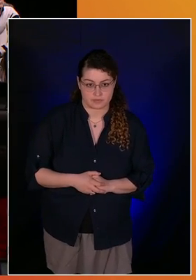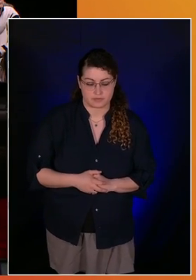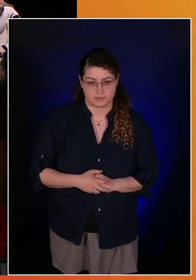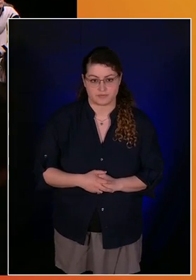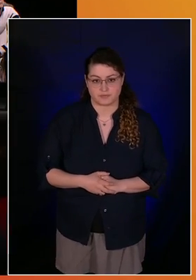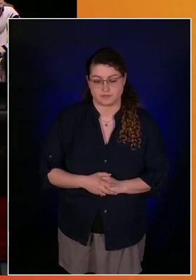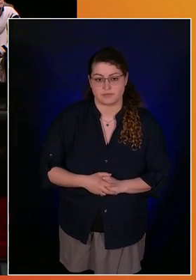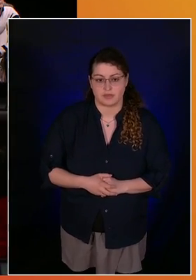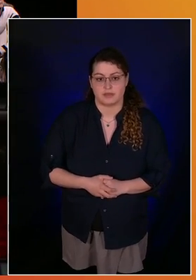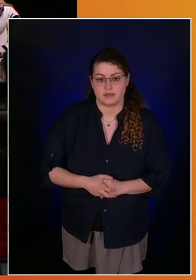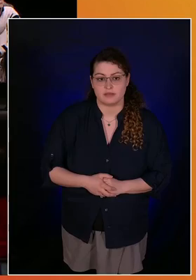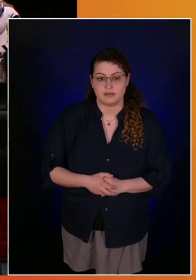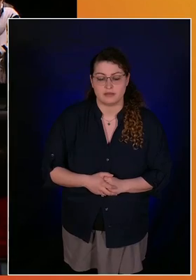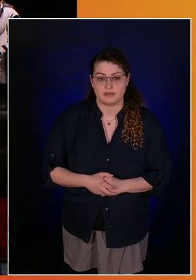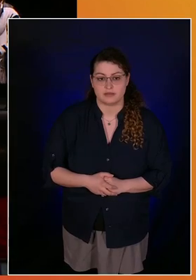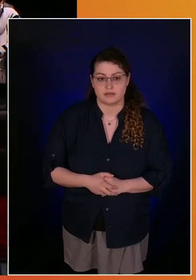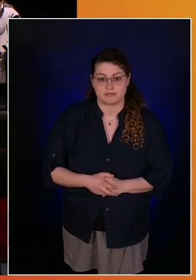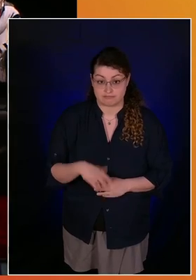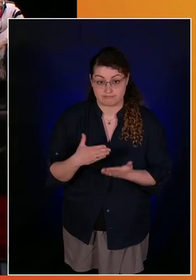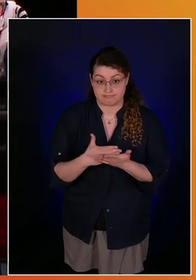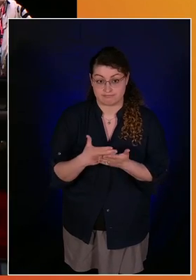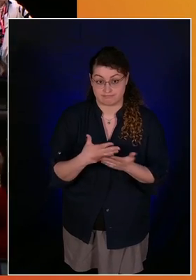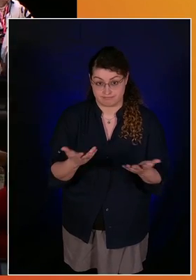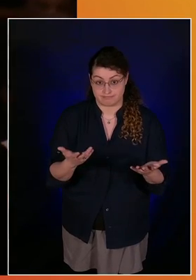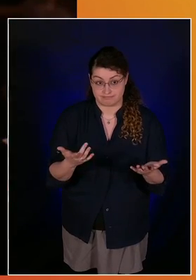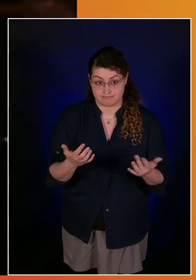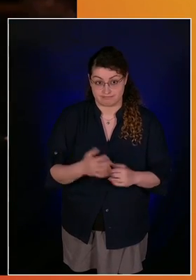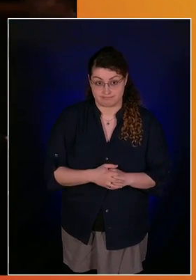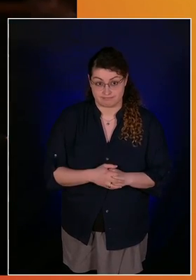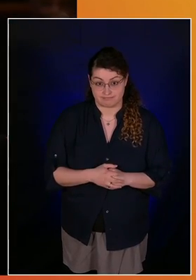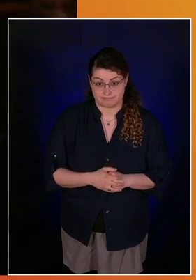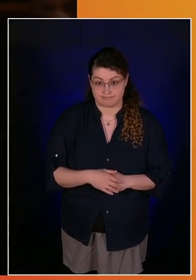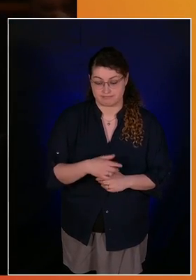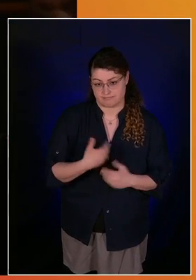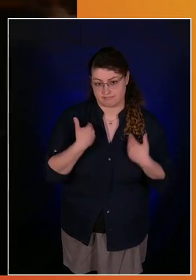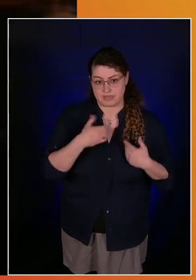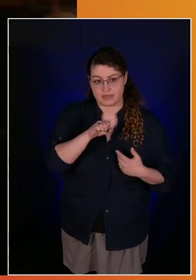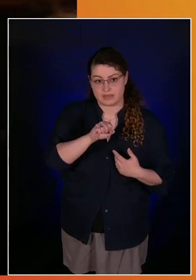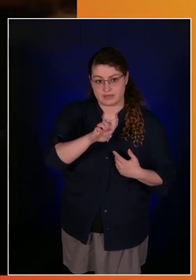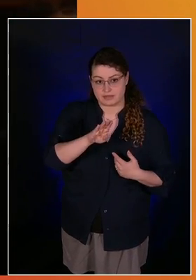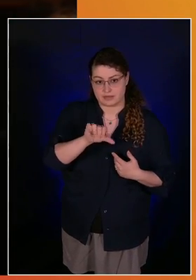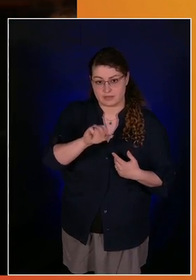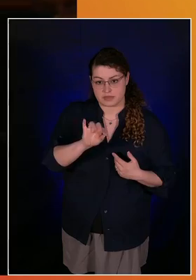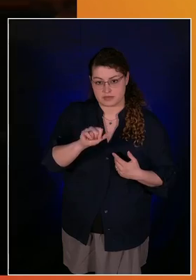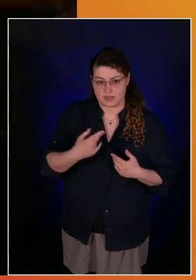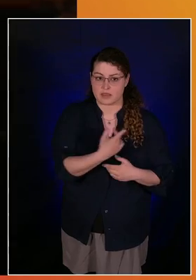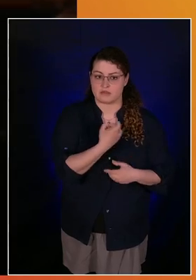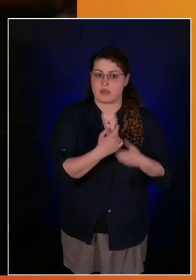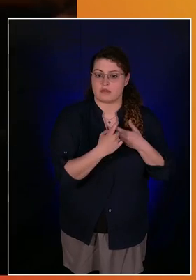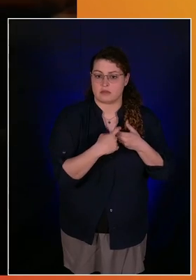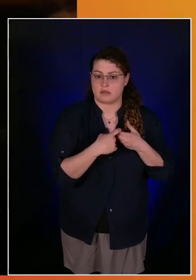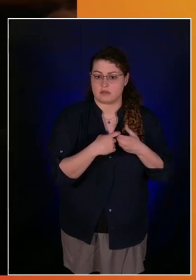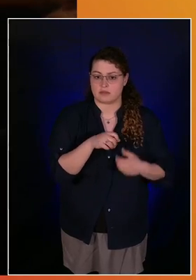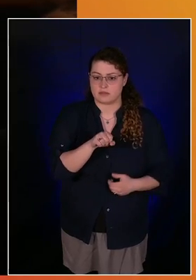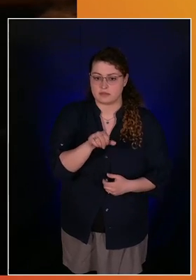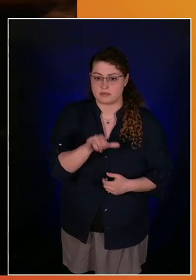1 voilà on se prépare ouais je suis prêt Sébastien coutant j' bien pour le syndicat samtac mais